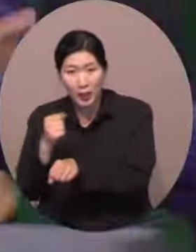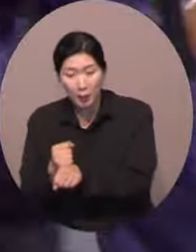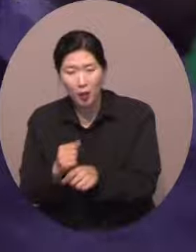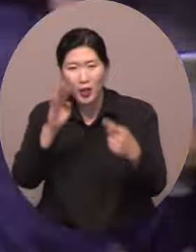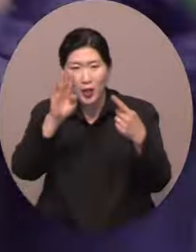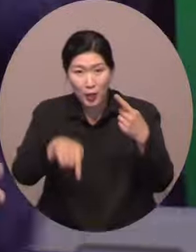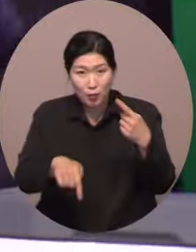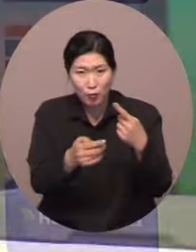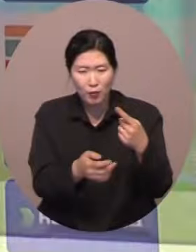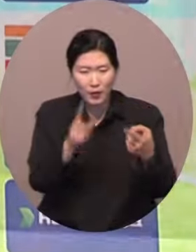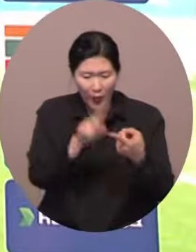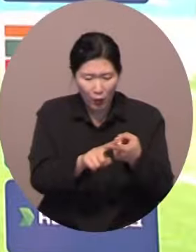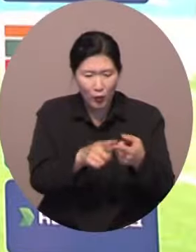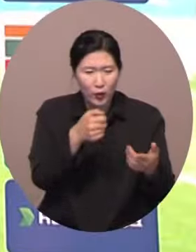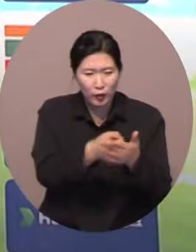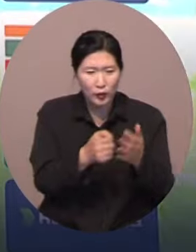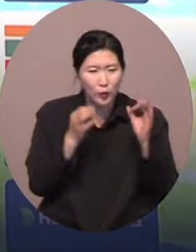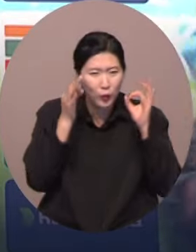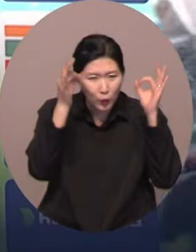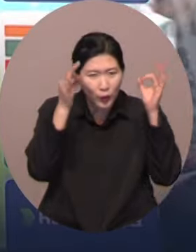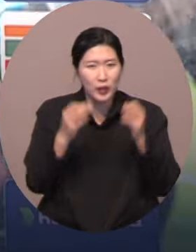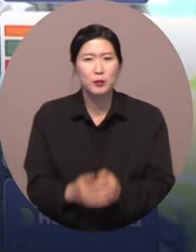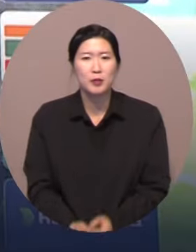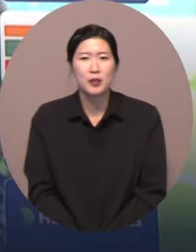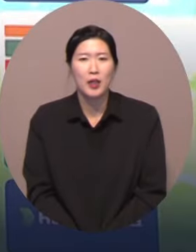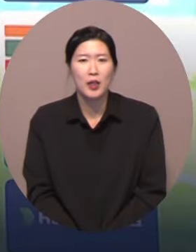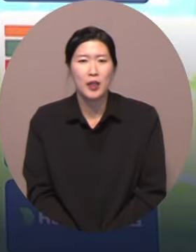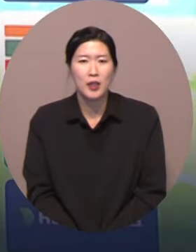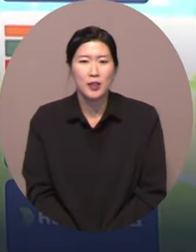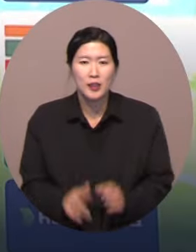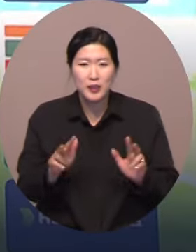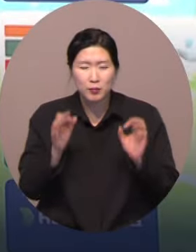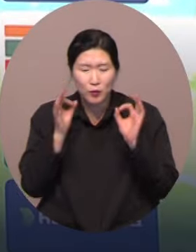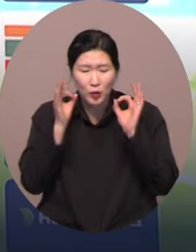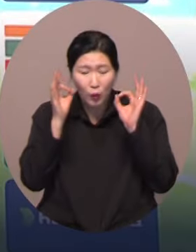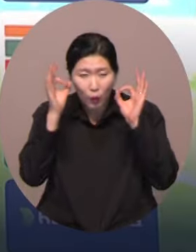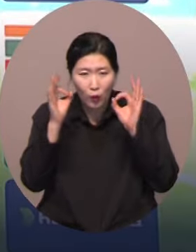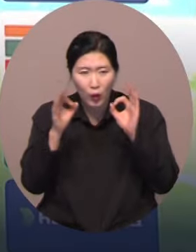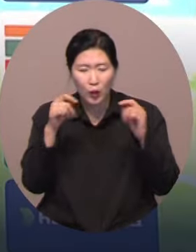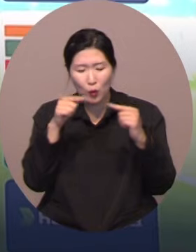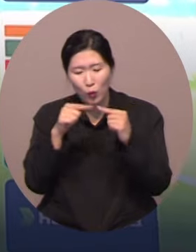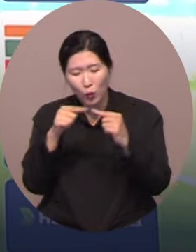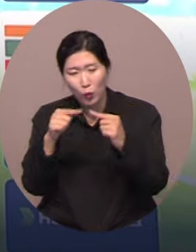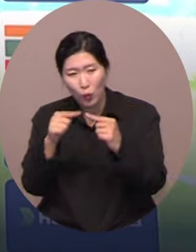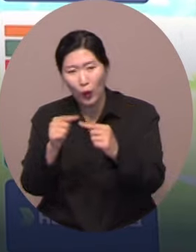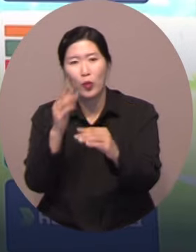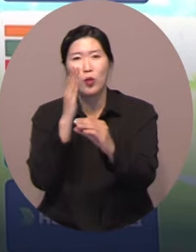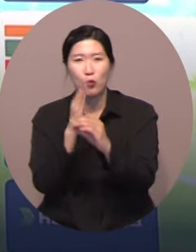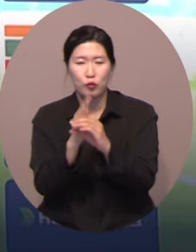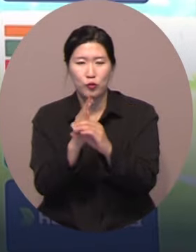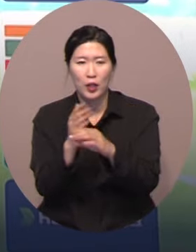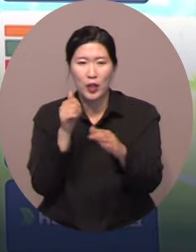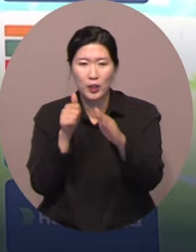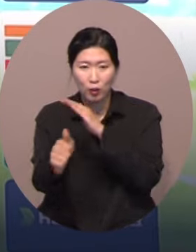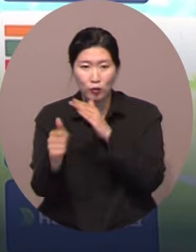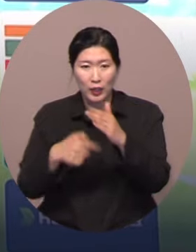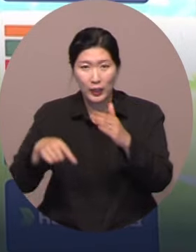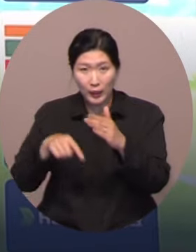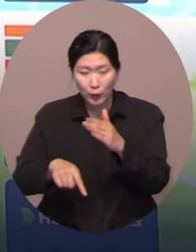확정짓겠다는 각오입니다. 긍정적인 에너지를 넣기 위해서 많이 노력을 하고 또 소통을 많이 했기 때문에 선수단